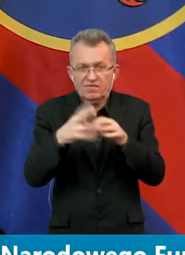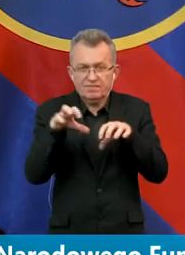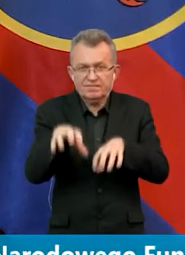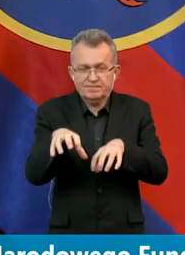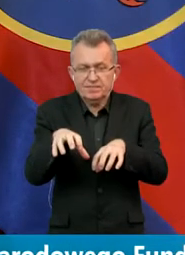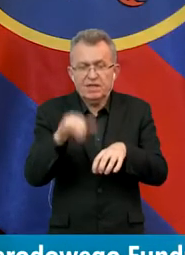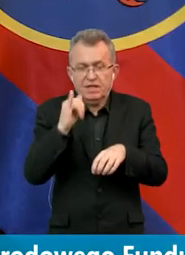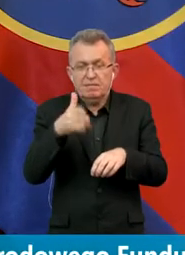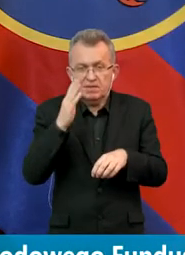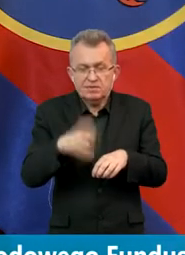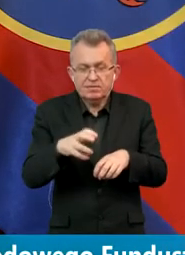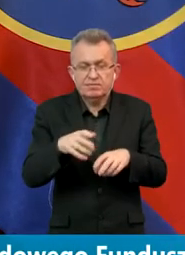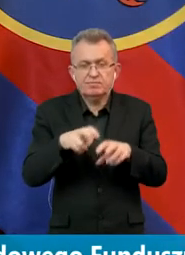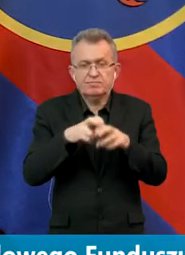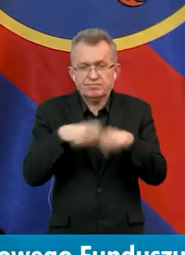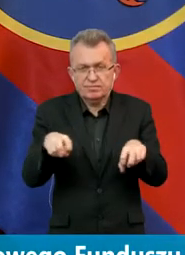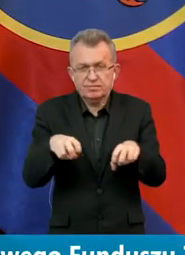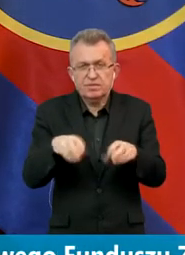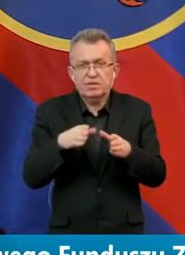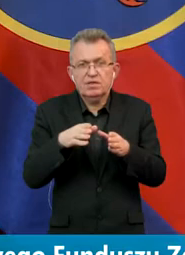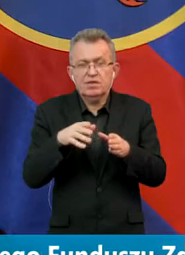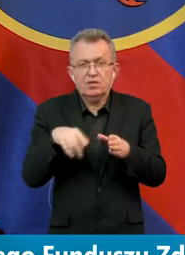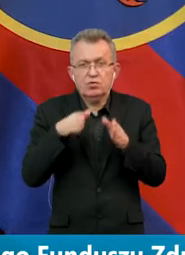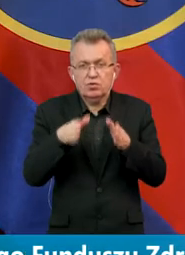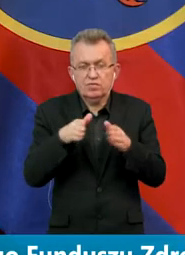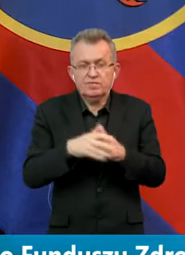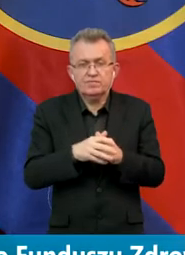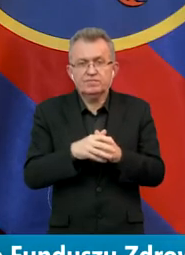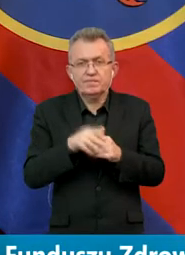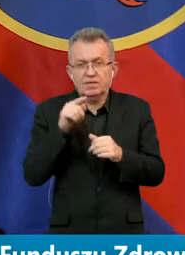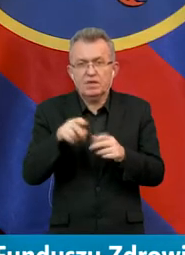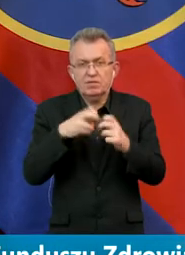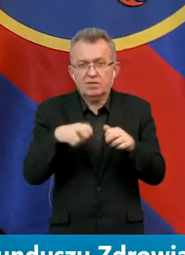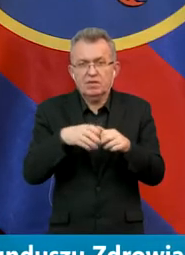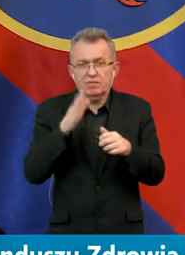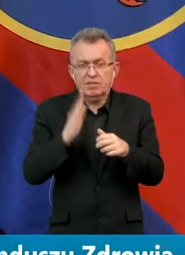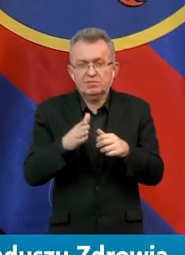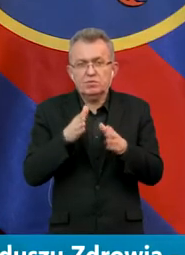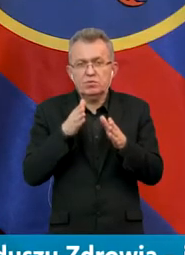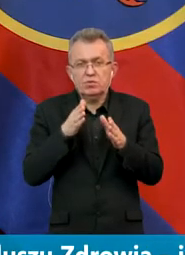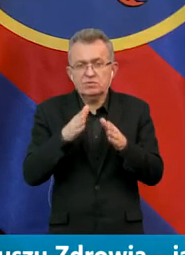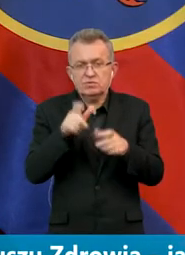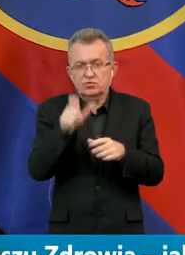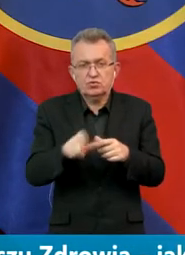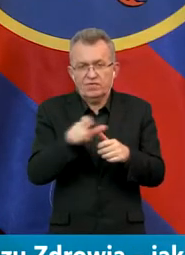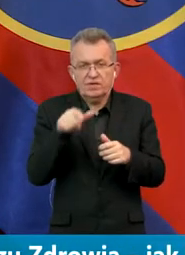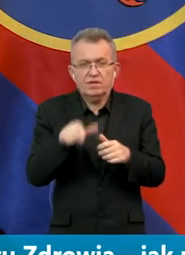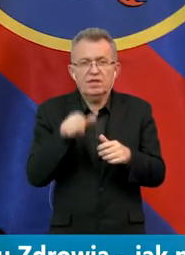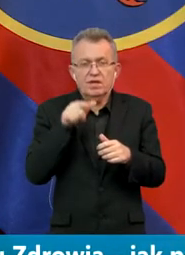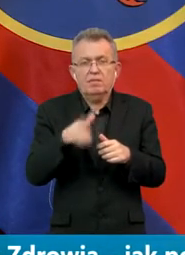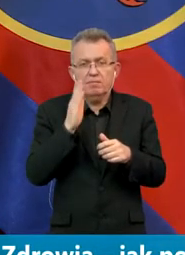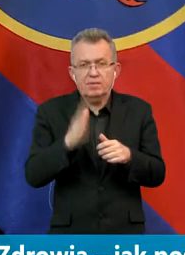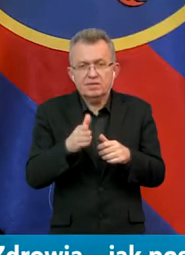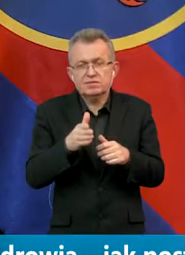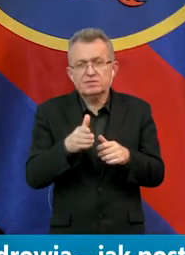i będziemy modernizowali układ drogowy. I ta modernizacja będzie obejmowała również i to skrzyżowanie i tam pojawi